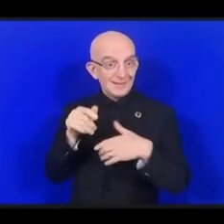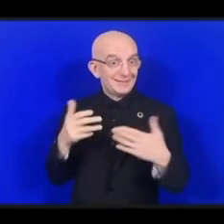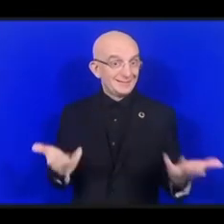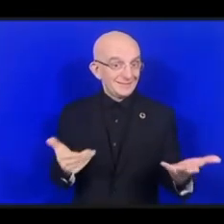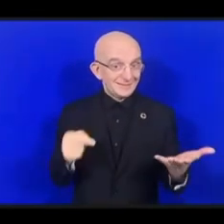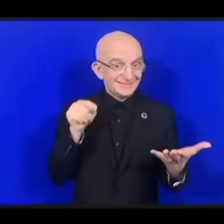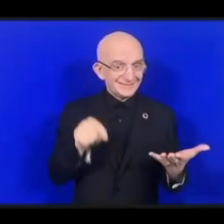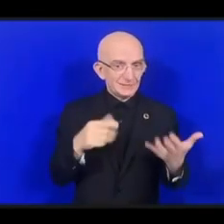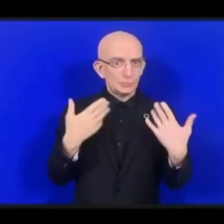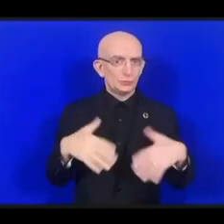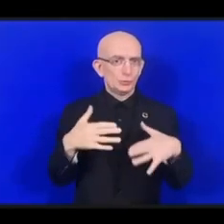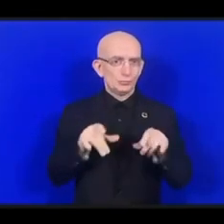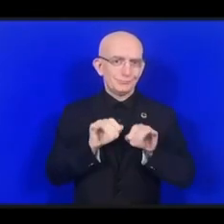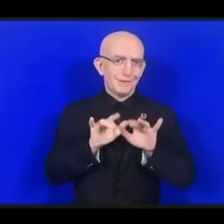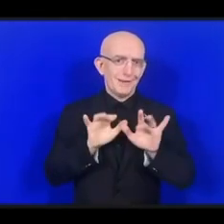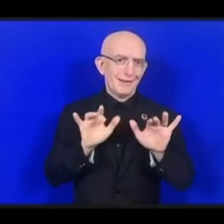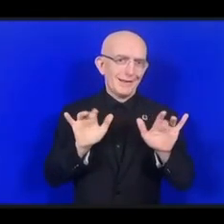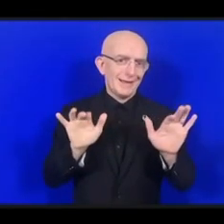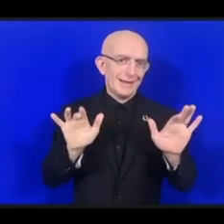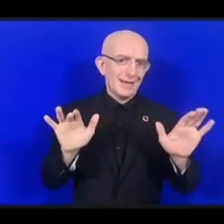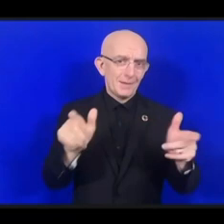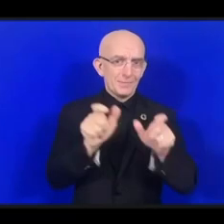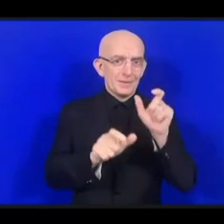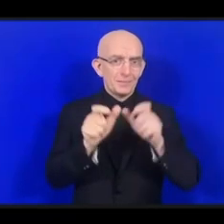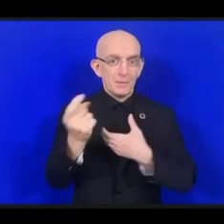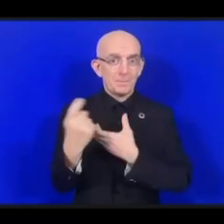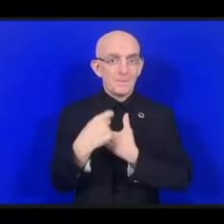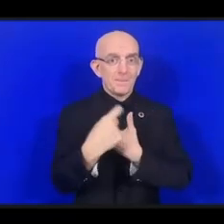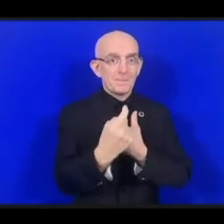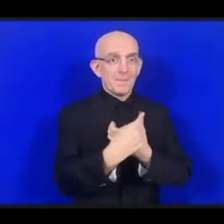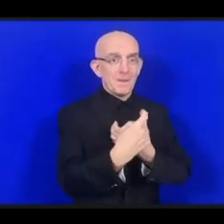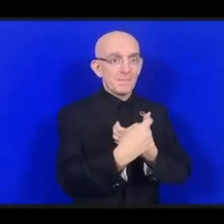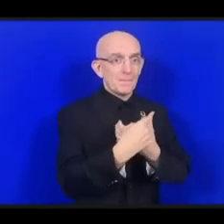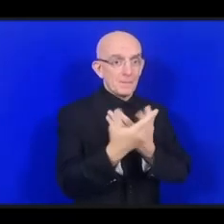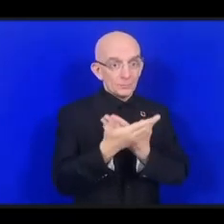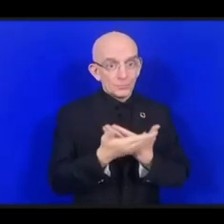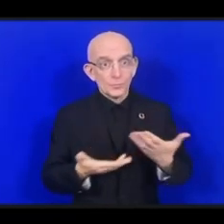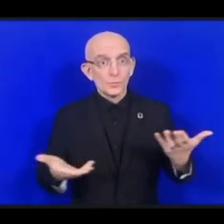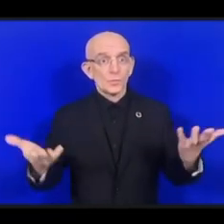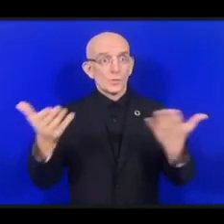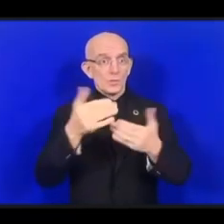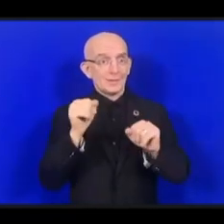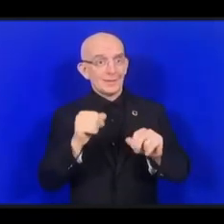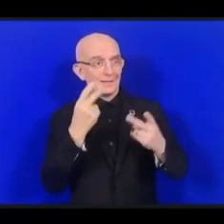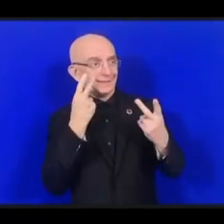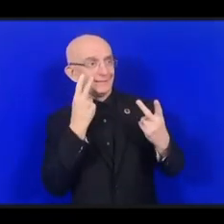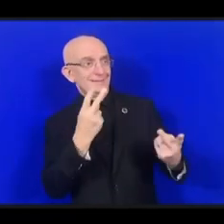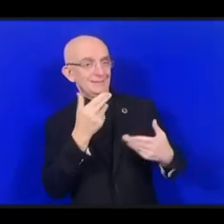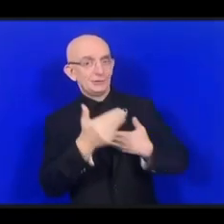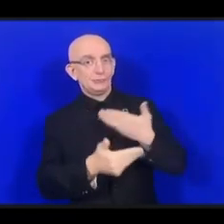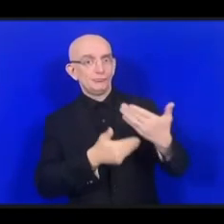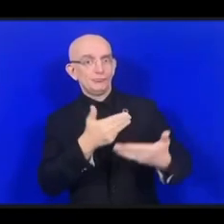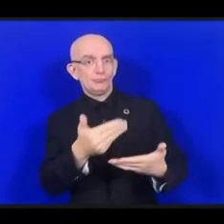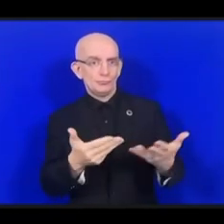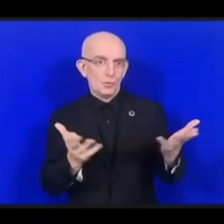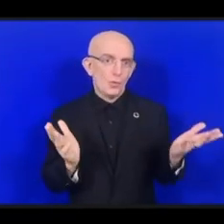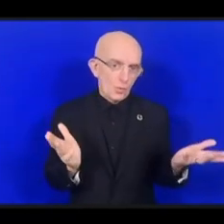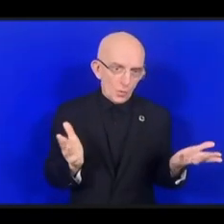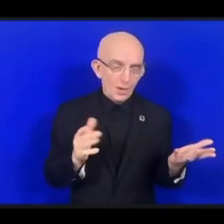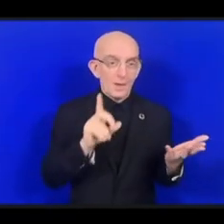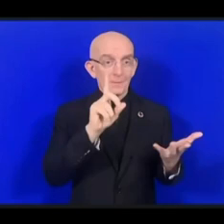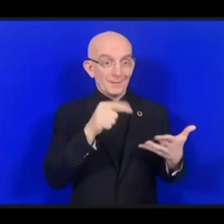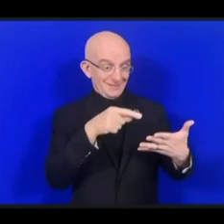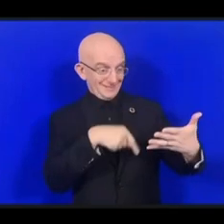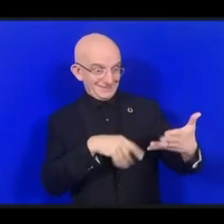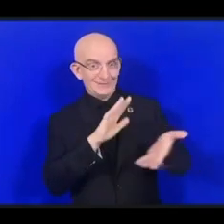献。当然，数字永远是不够的。通过这些数字，我们可以看到重要的